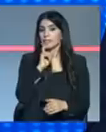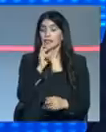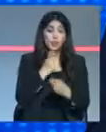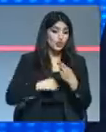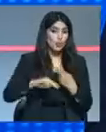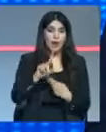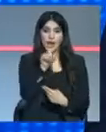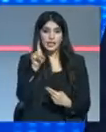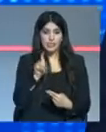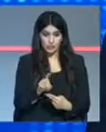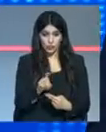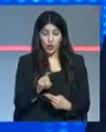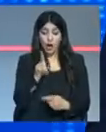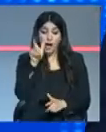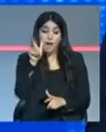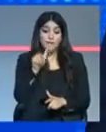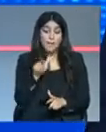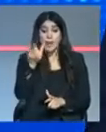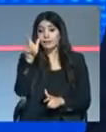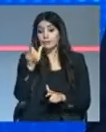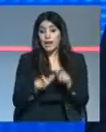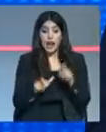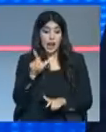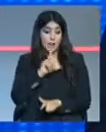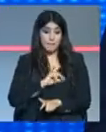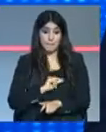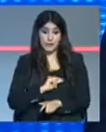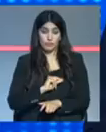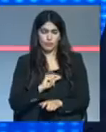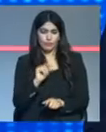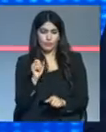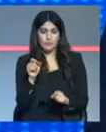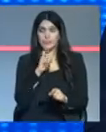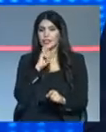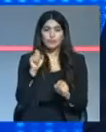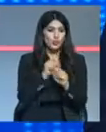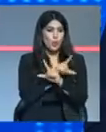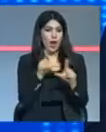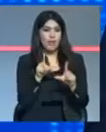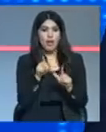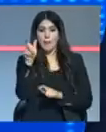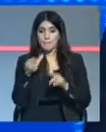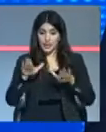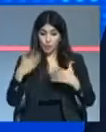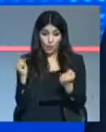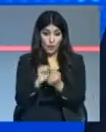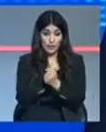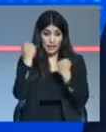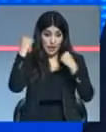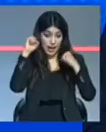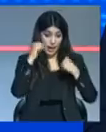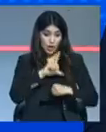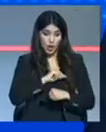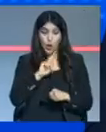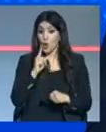يعني هناك حيره بالنسبه لنا اليوم بعد هذه المرور هذه المظاهره في اه تحت اي غطاء